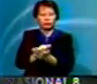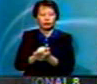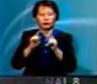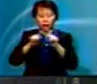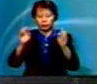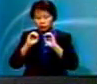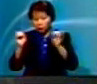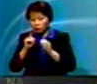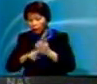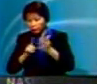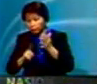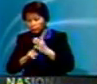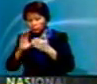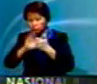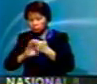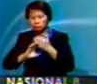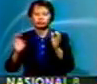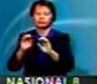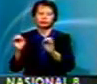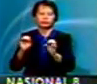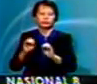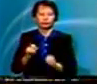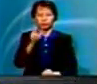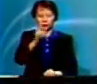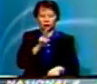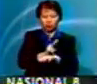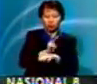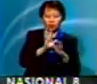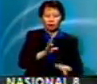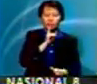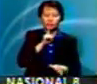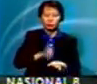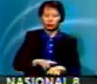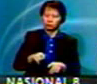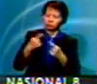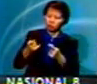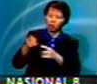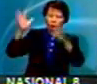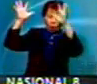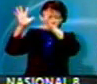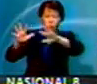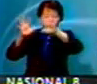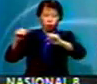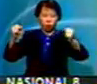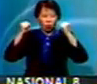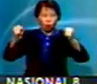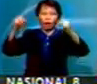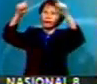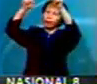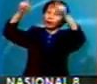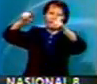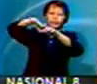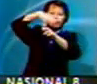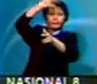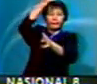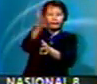Namun tiada sebarang kecederaan yang berlaku. Seorang saksi berkata semasa kejadian, angin sangat kuat menyebabkan papan iklan